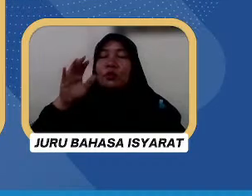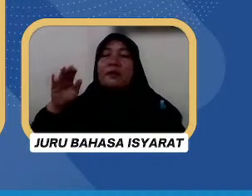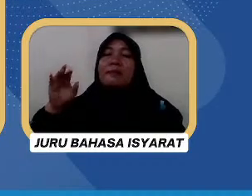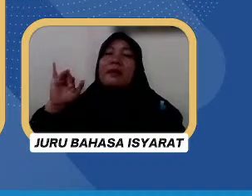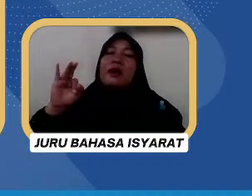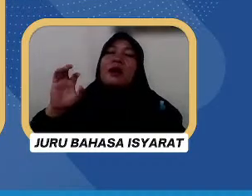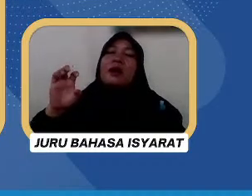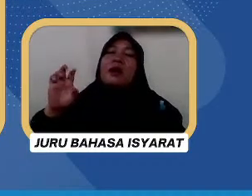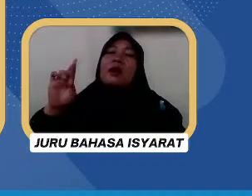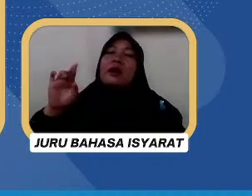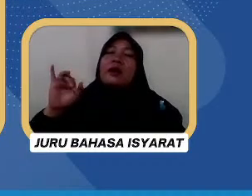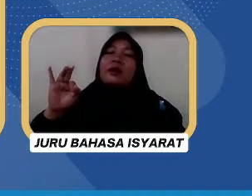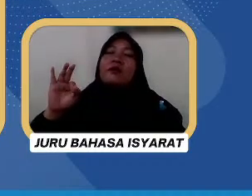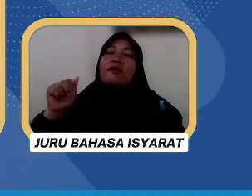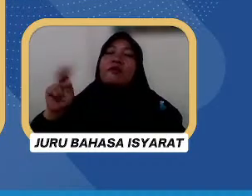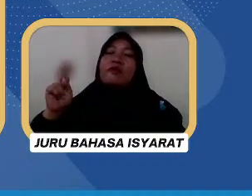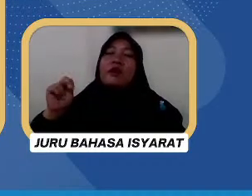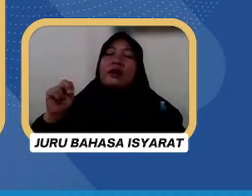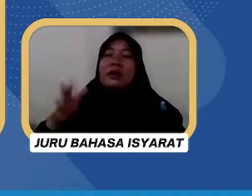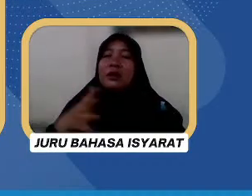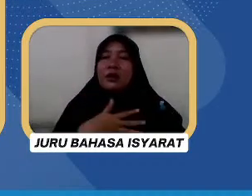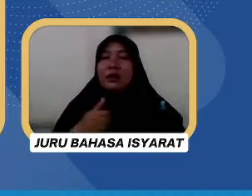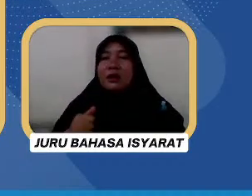Khalifah, masih bergabung bersama kami?